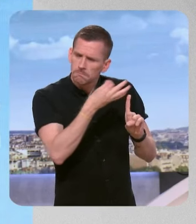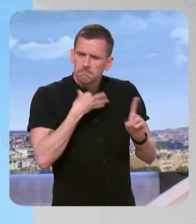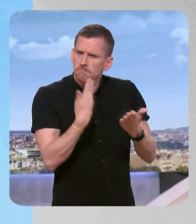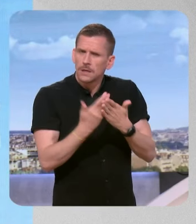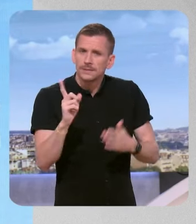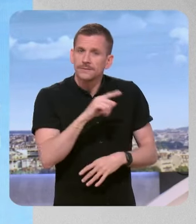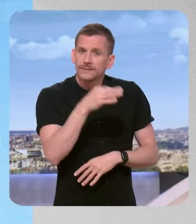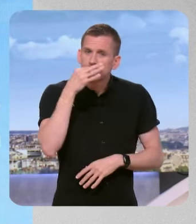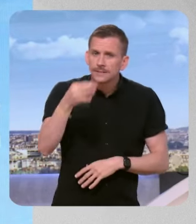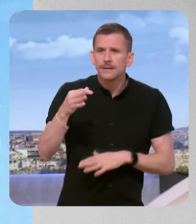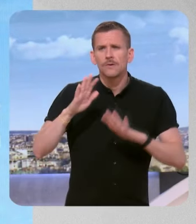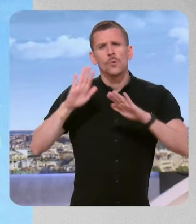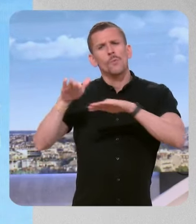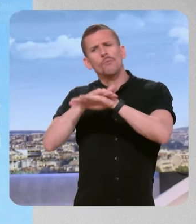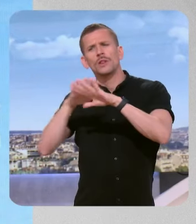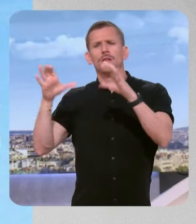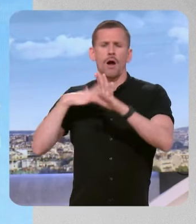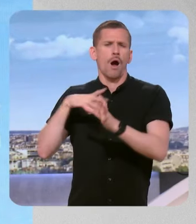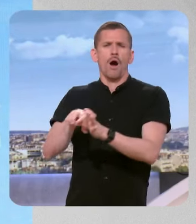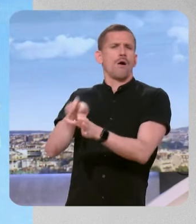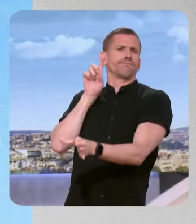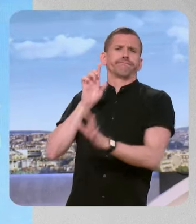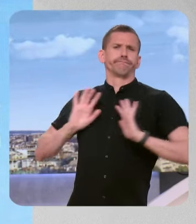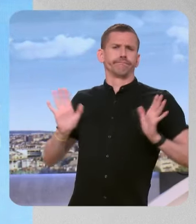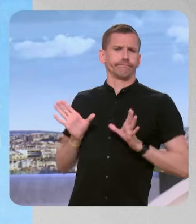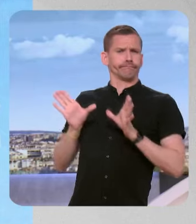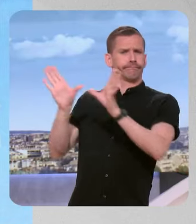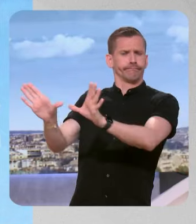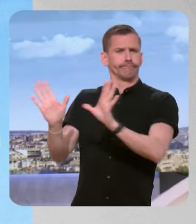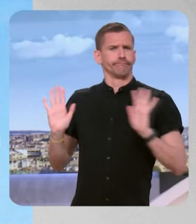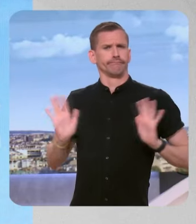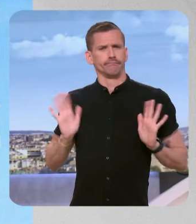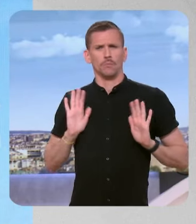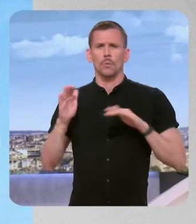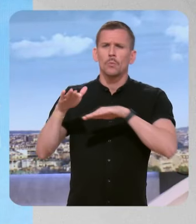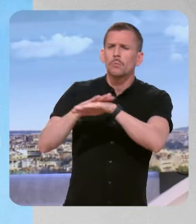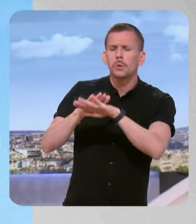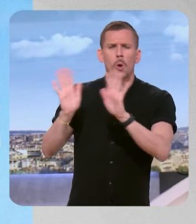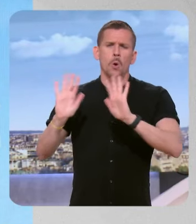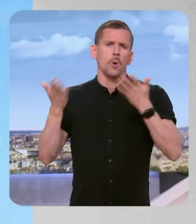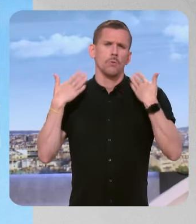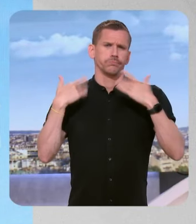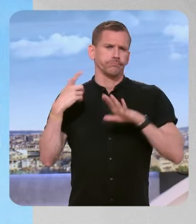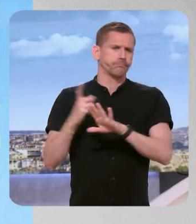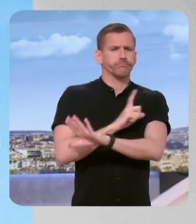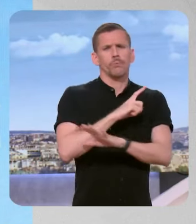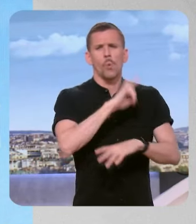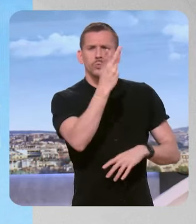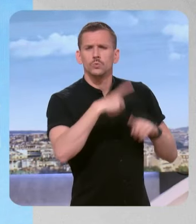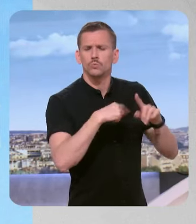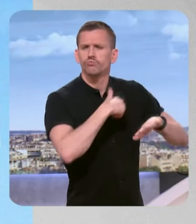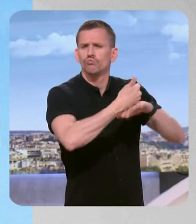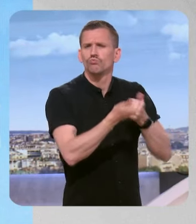partisane c'est vrai aujourd'hui Nicolas Sarkozi n'est plus dans la politique partisane donc il ne se considère plus comme étant